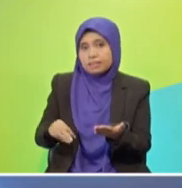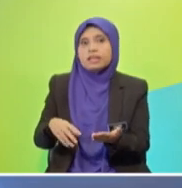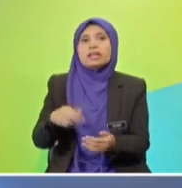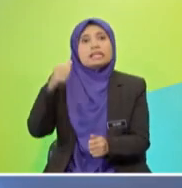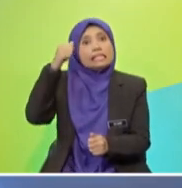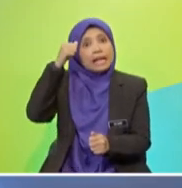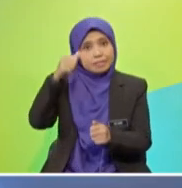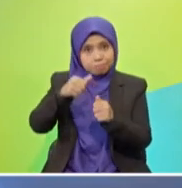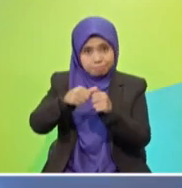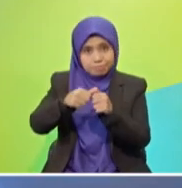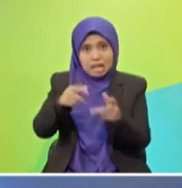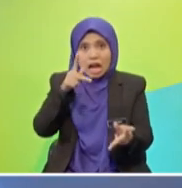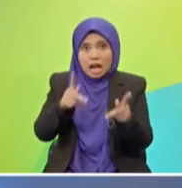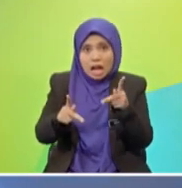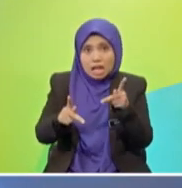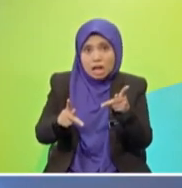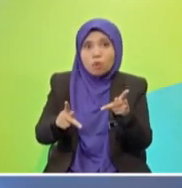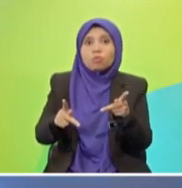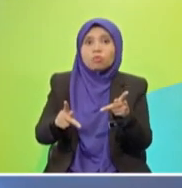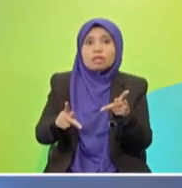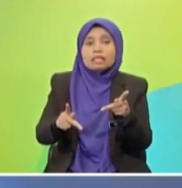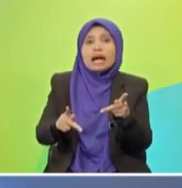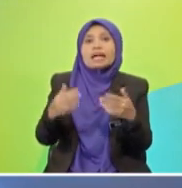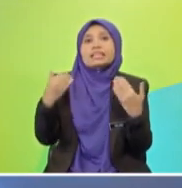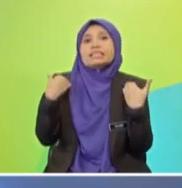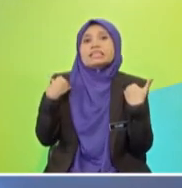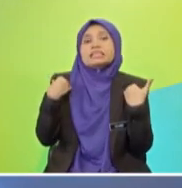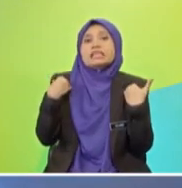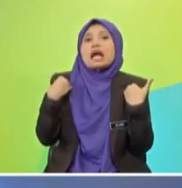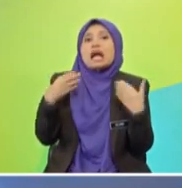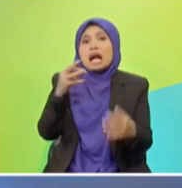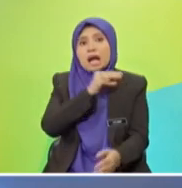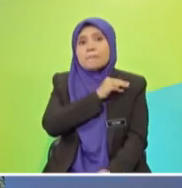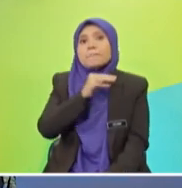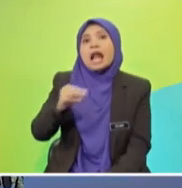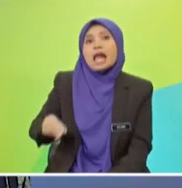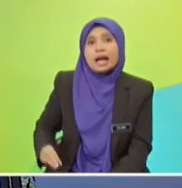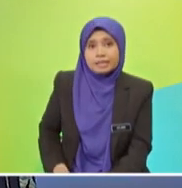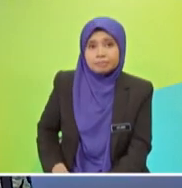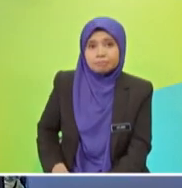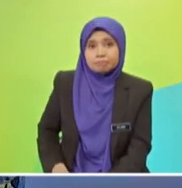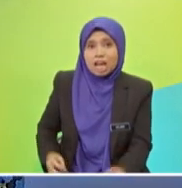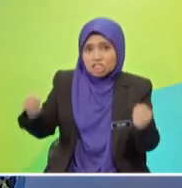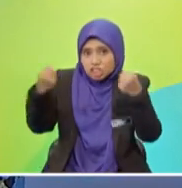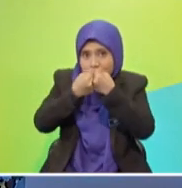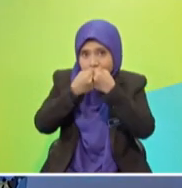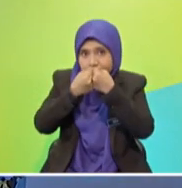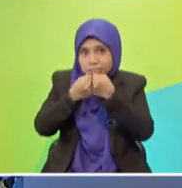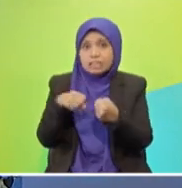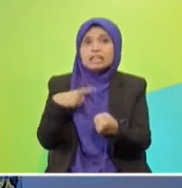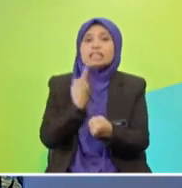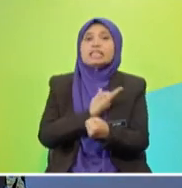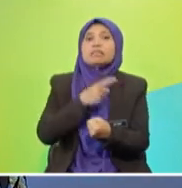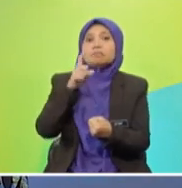ingat ya jika berlaku kecemasan ataupun kemalangan kita perlu